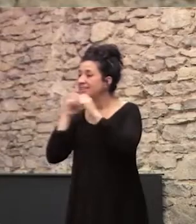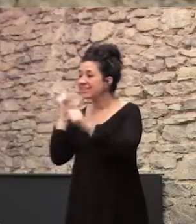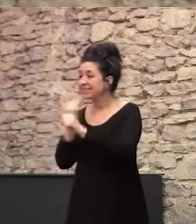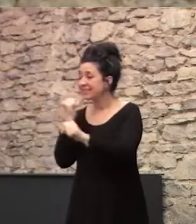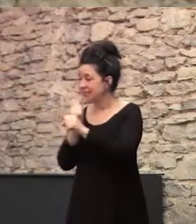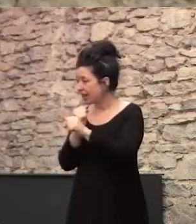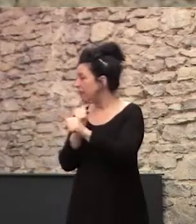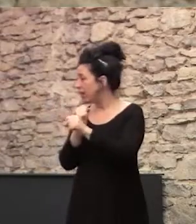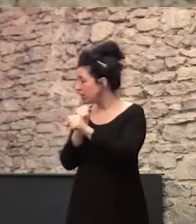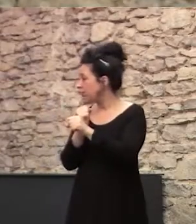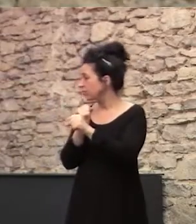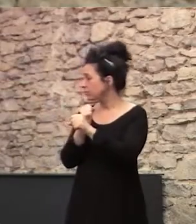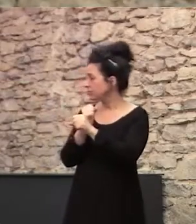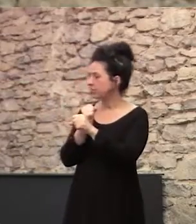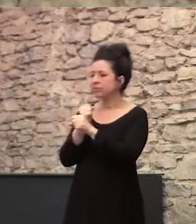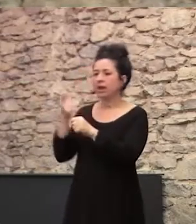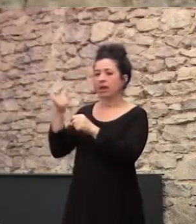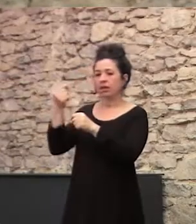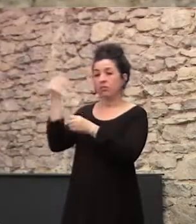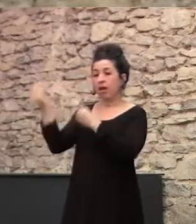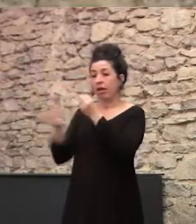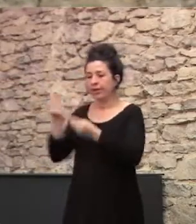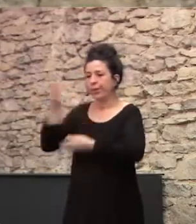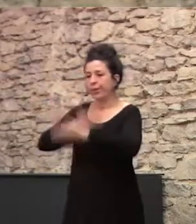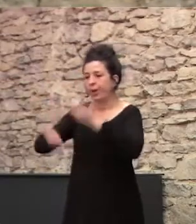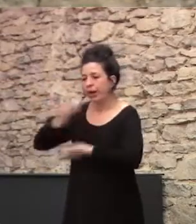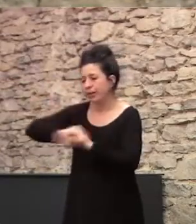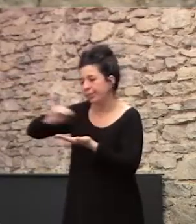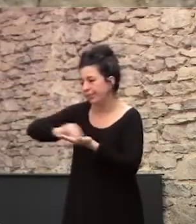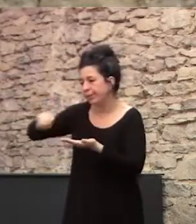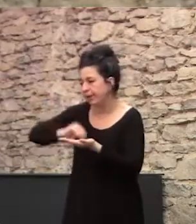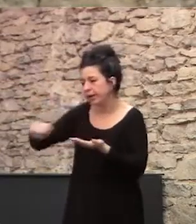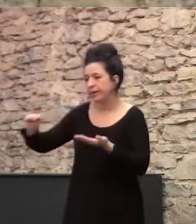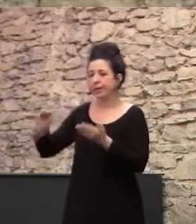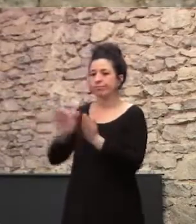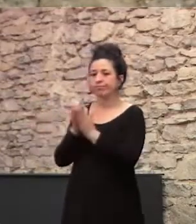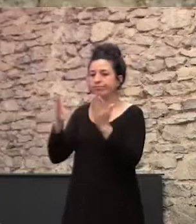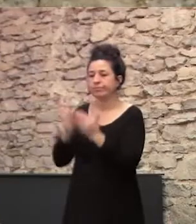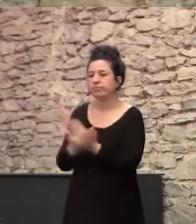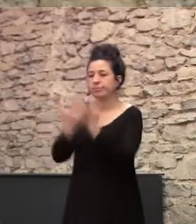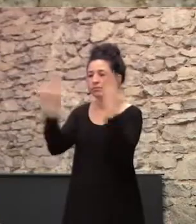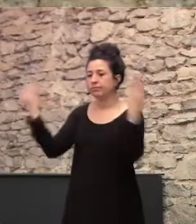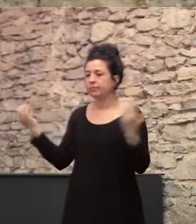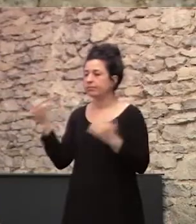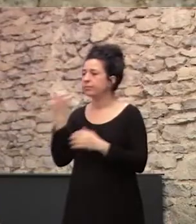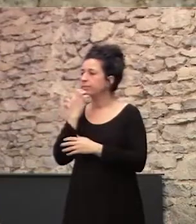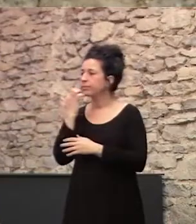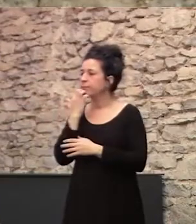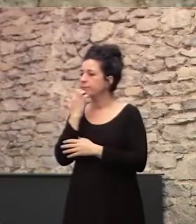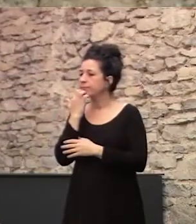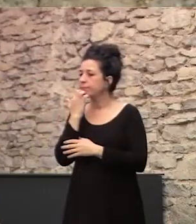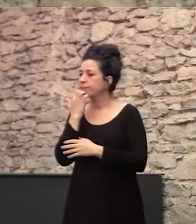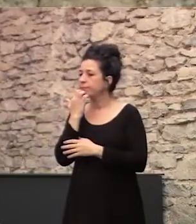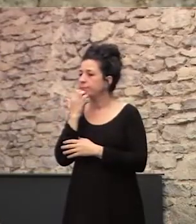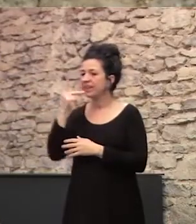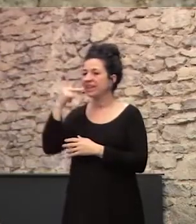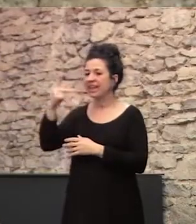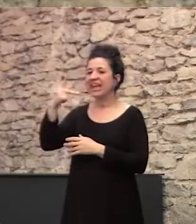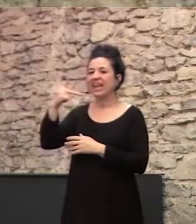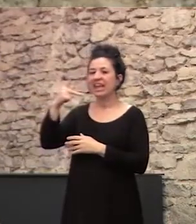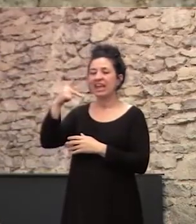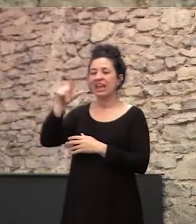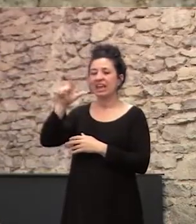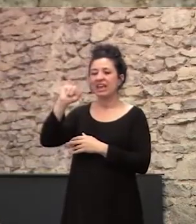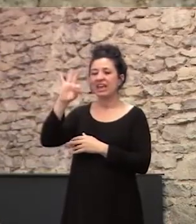Bai. Kolaborazioak egite dituzu leku diferentetan, ba, adibidez Kliton ibili zinen. Bai,